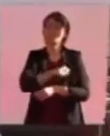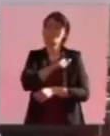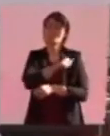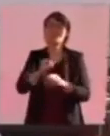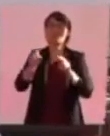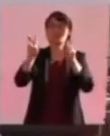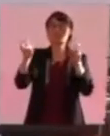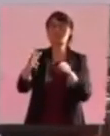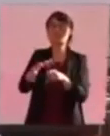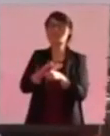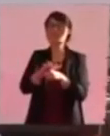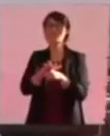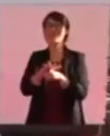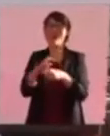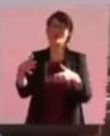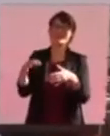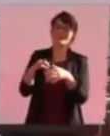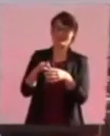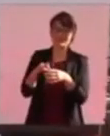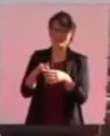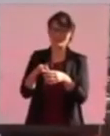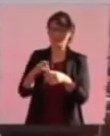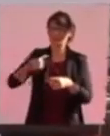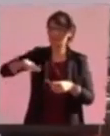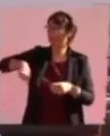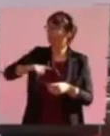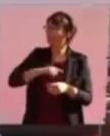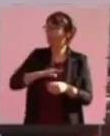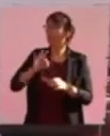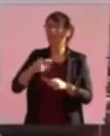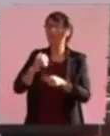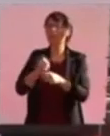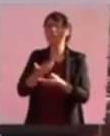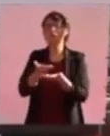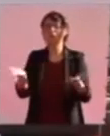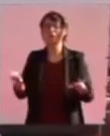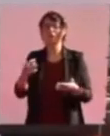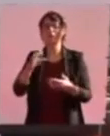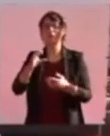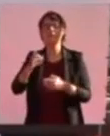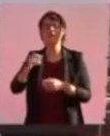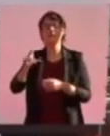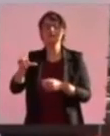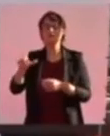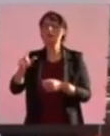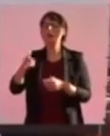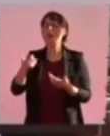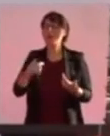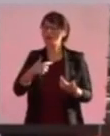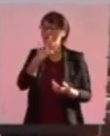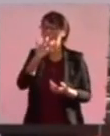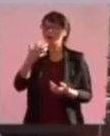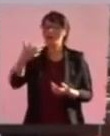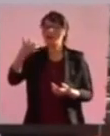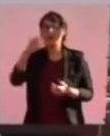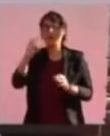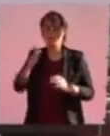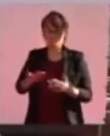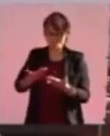della funzione pubblica cgil è un punto importantissimo che nel documento che presentiamo occupa un posto fondamentale